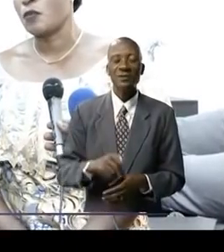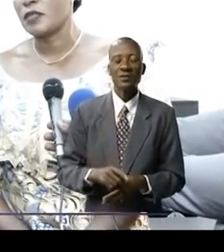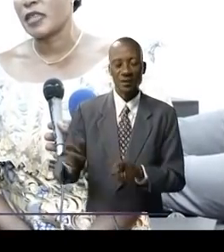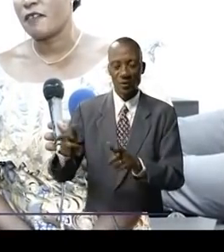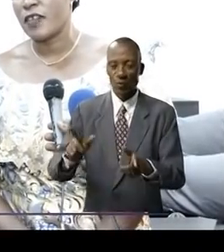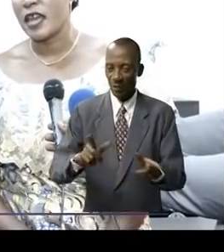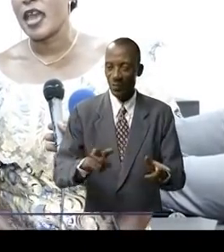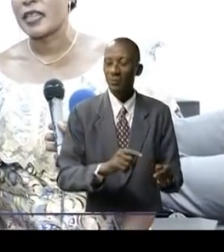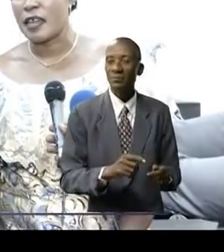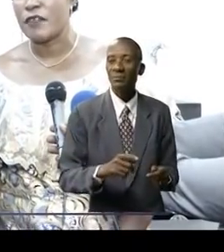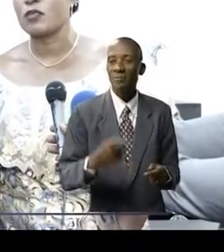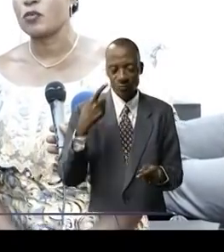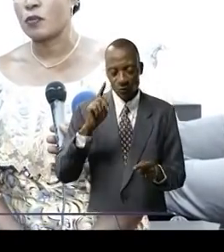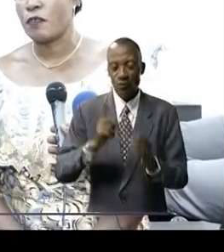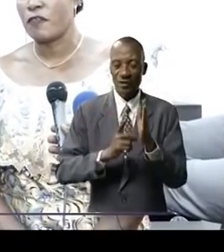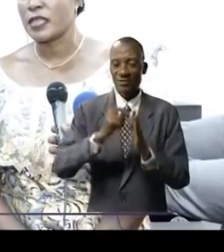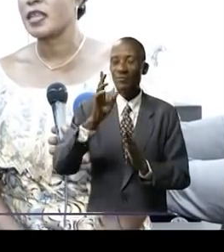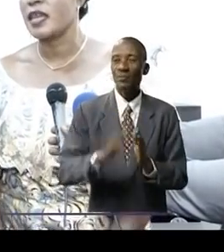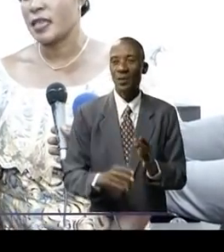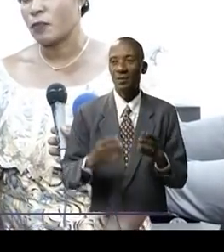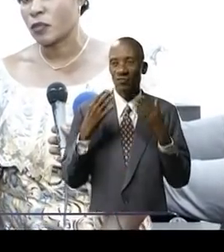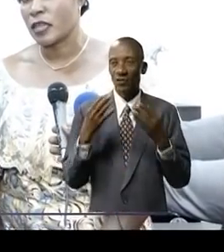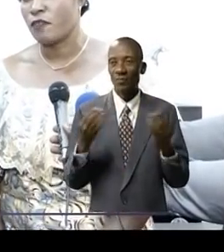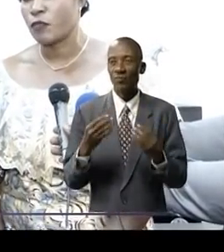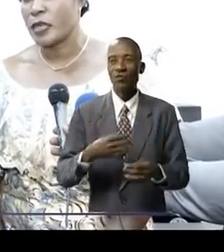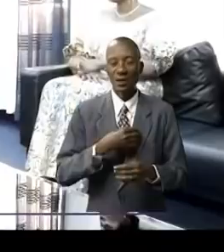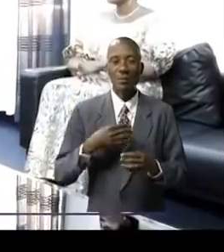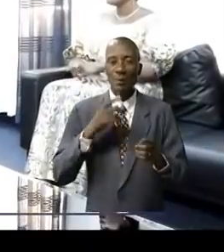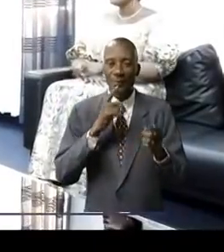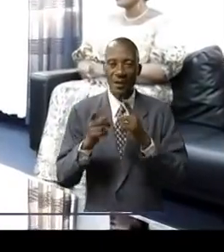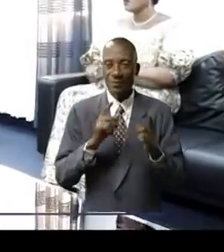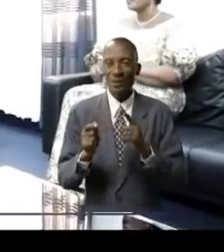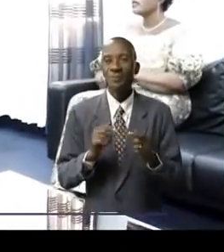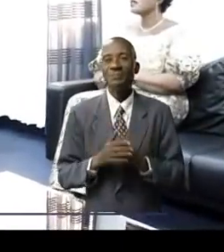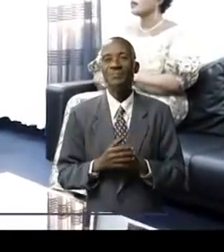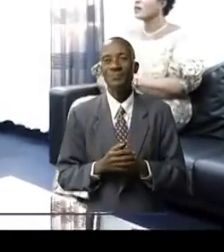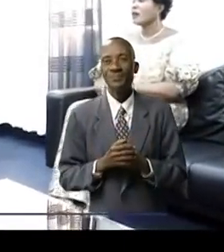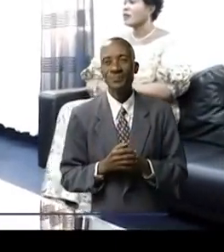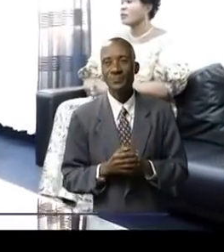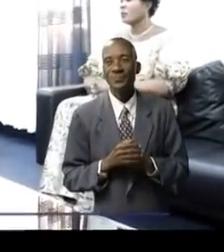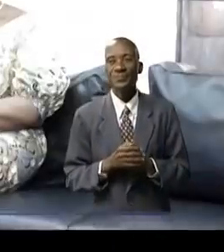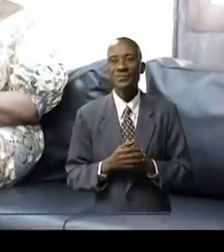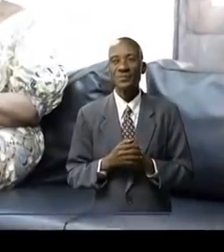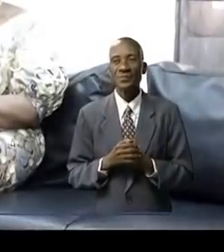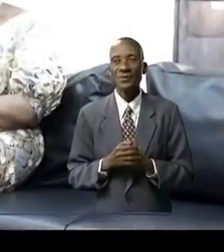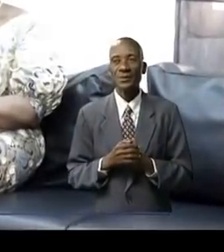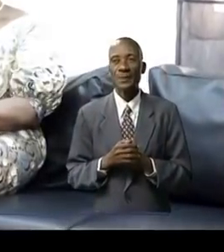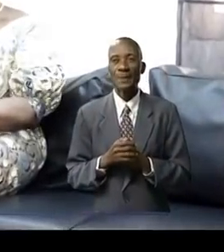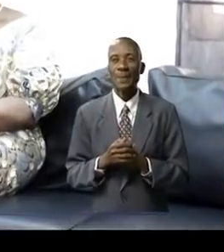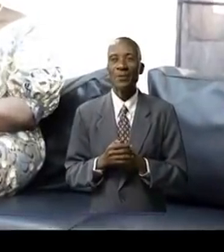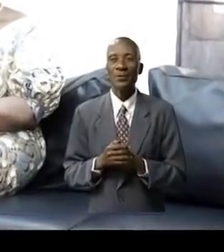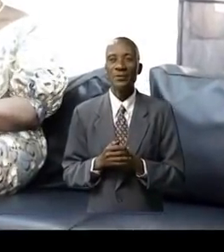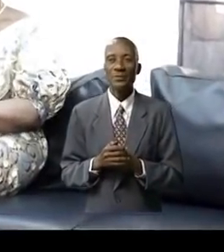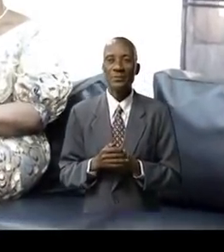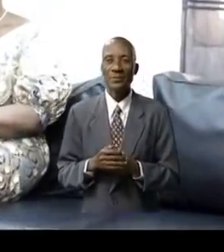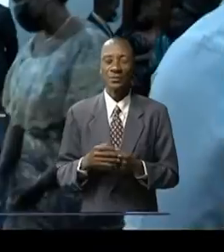déjà commencé à faire à travers d'autres provinces et qui a montré le fruit. À mesure que les jours s'approchent, la pression augmente. Le